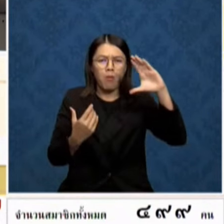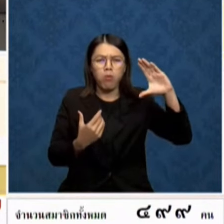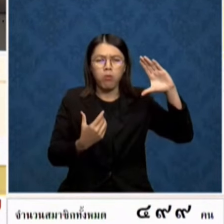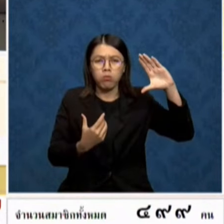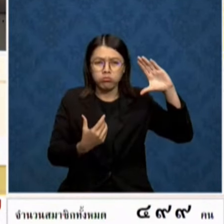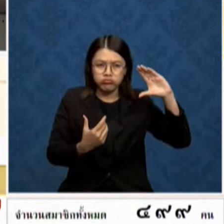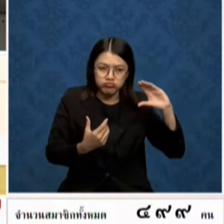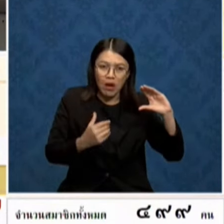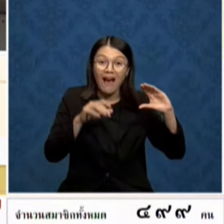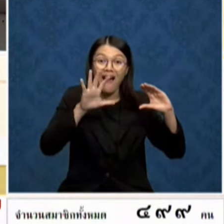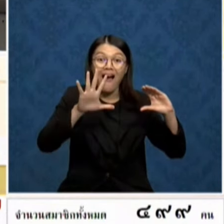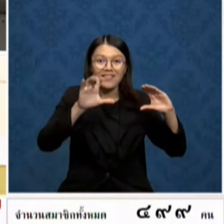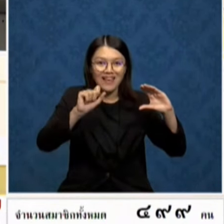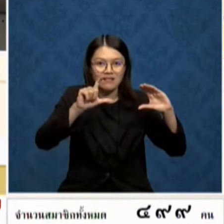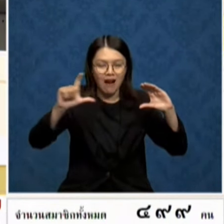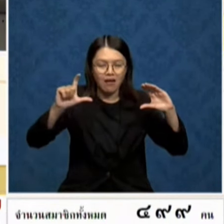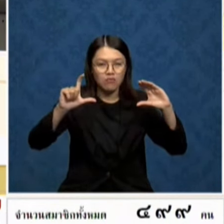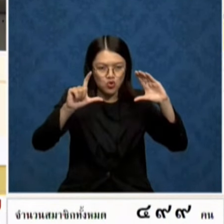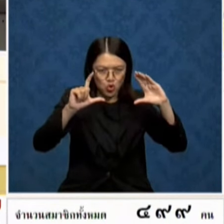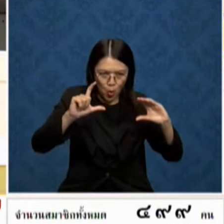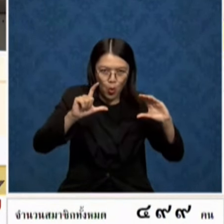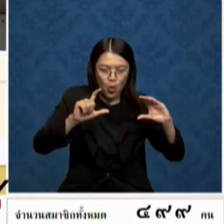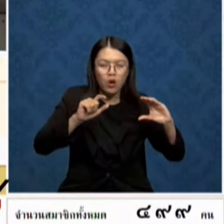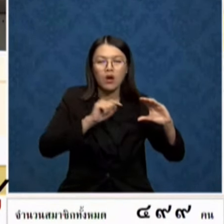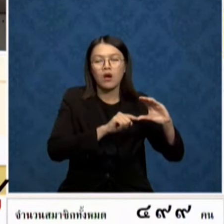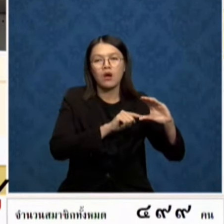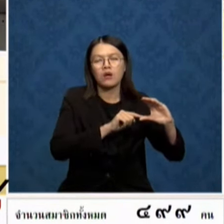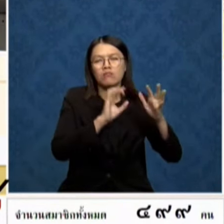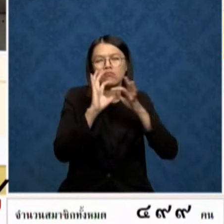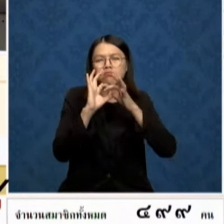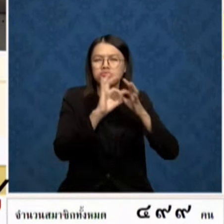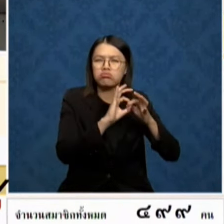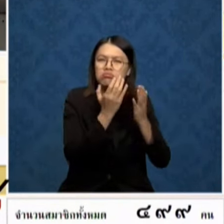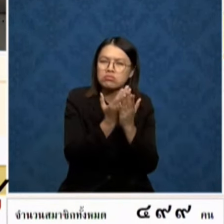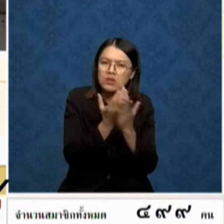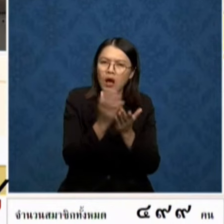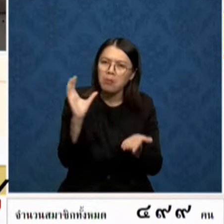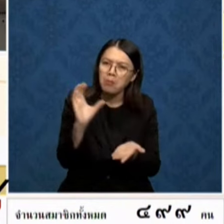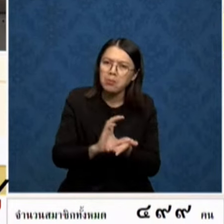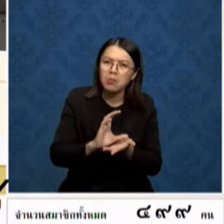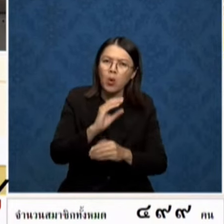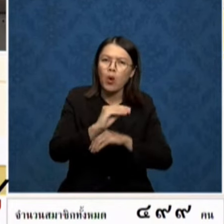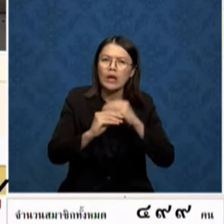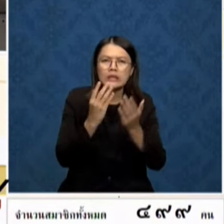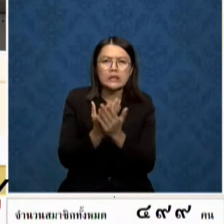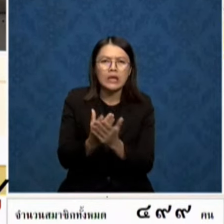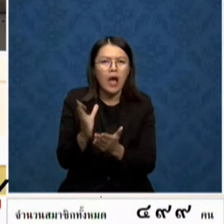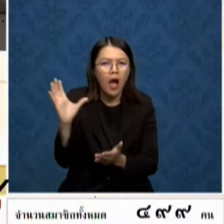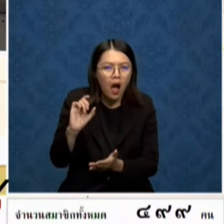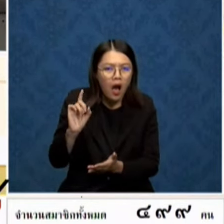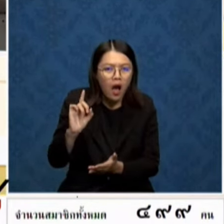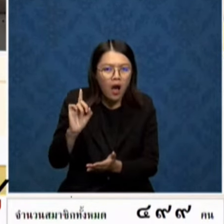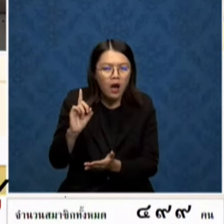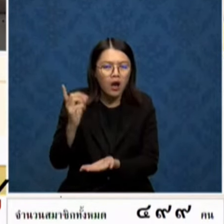ความเสี่ยงต่อภาวะการเงินการคลังแกก็เลยฝากทิ้งไว้แล้วก็สุดท้ายก็เสนอว่าขอให้ลดไอ้ตัวงบนี้ลงมา